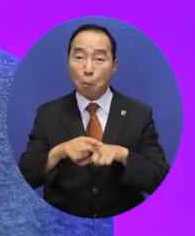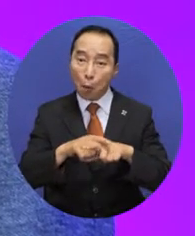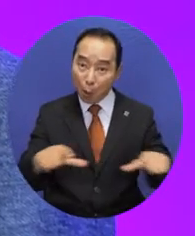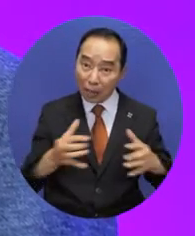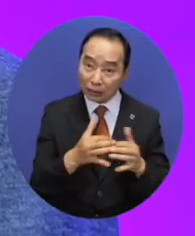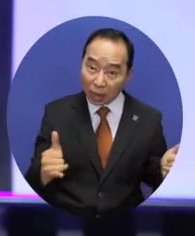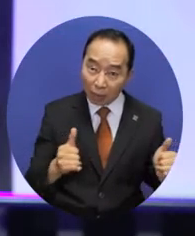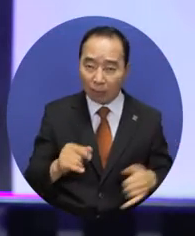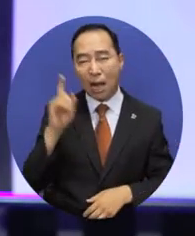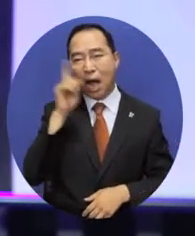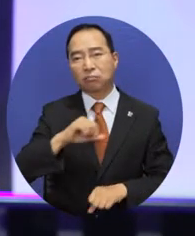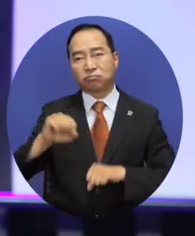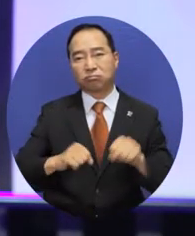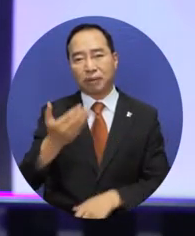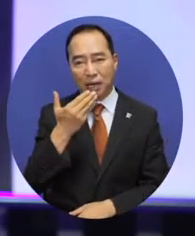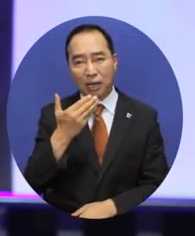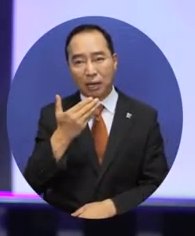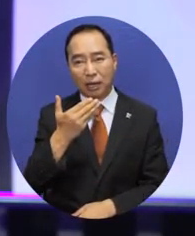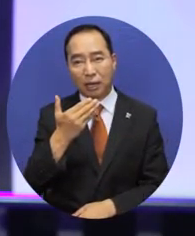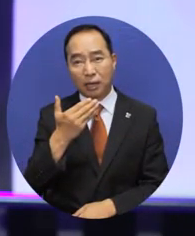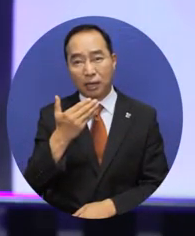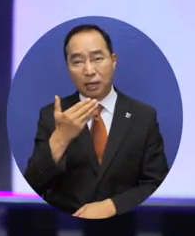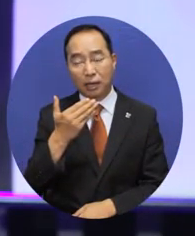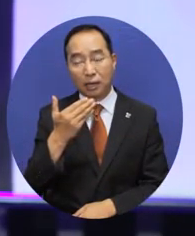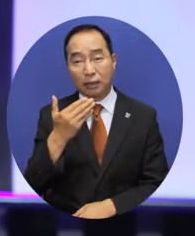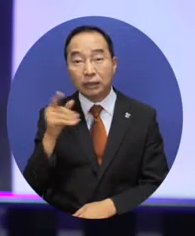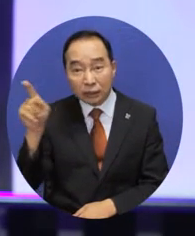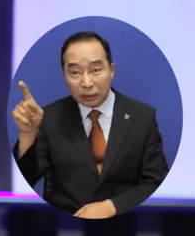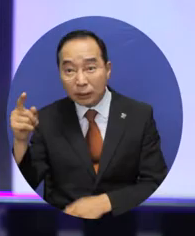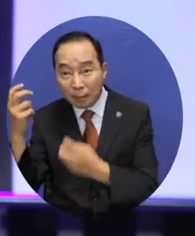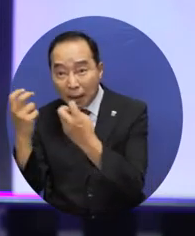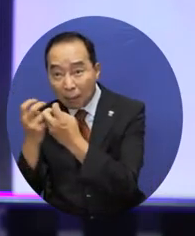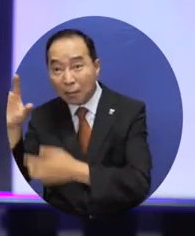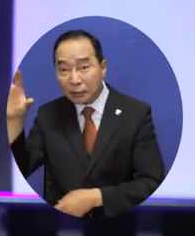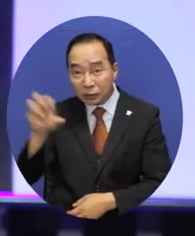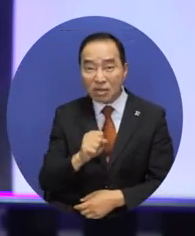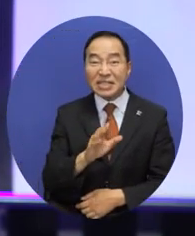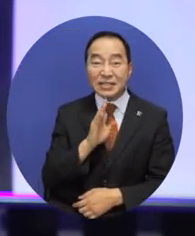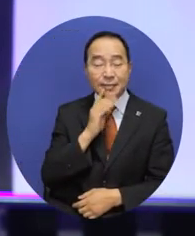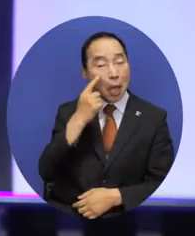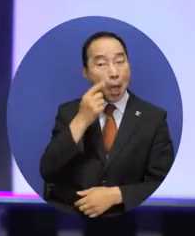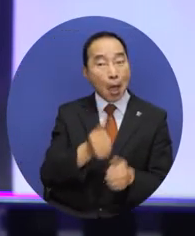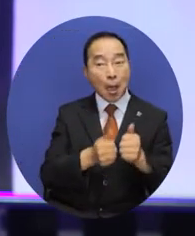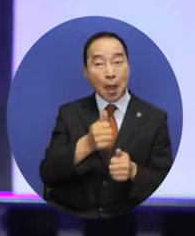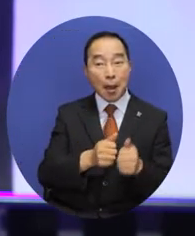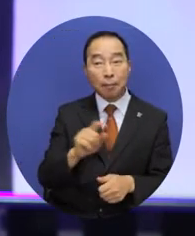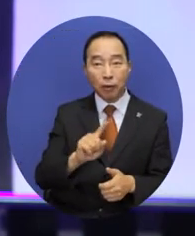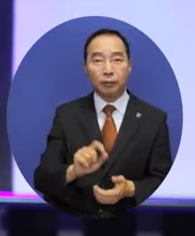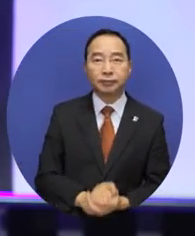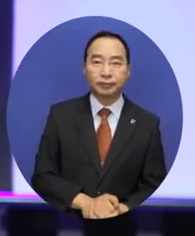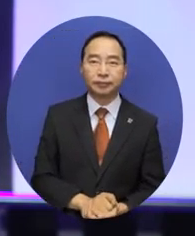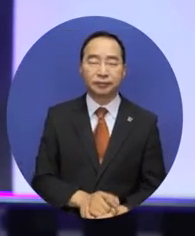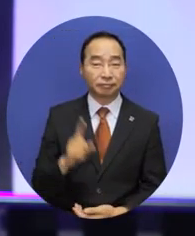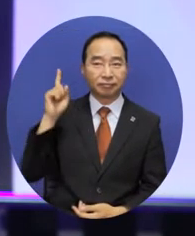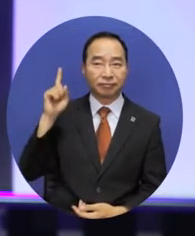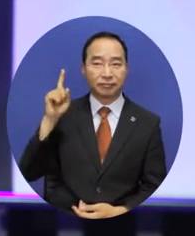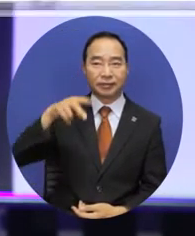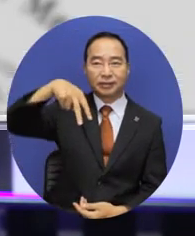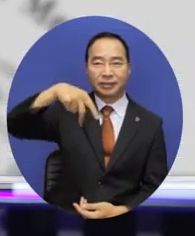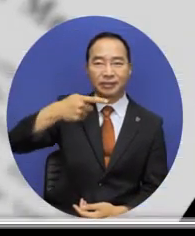것입니다. 이 한나 아렌트의 이론을 받아서 실제 실험을 했던 사람이 스탠리